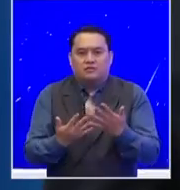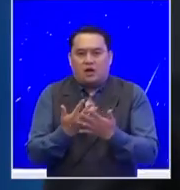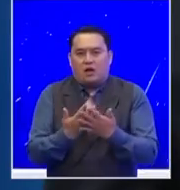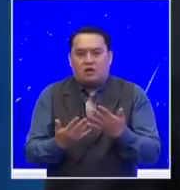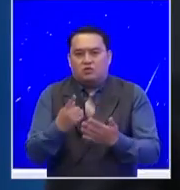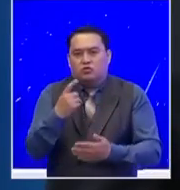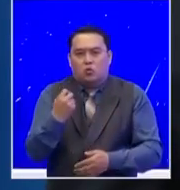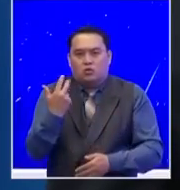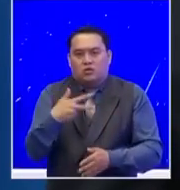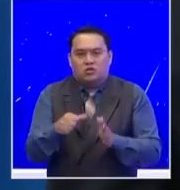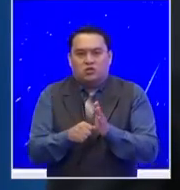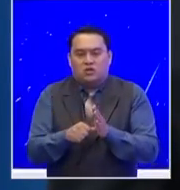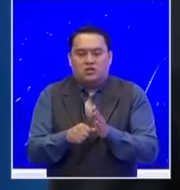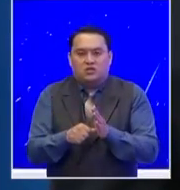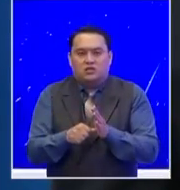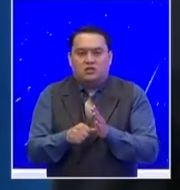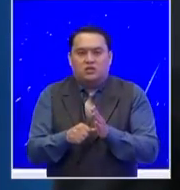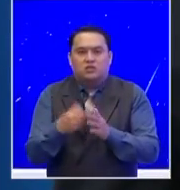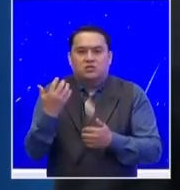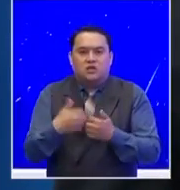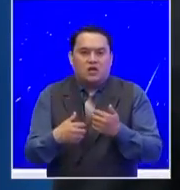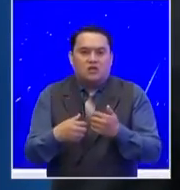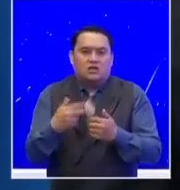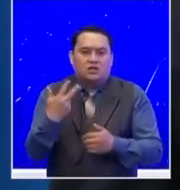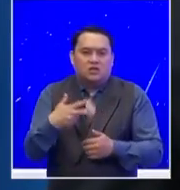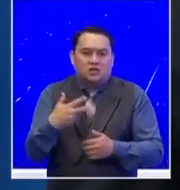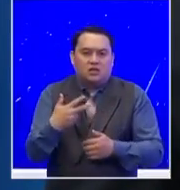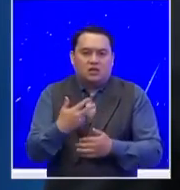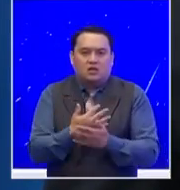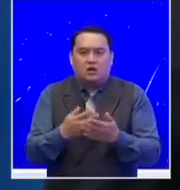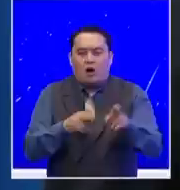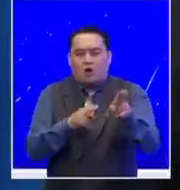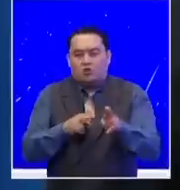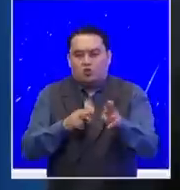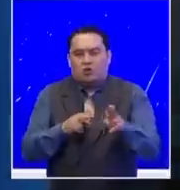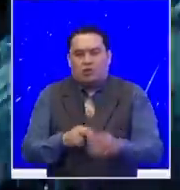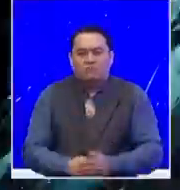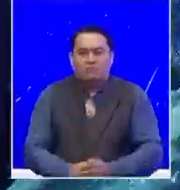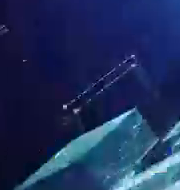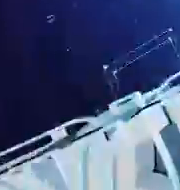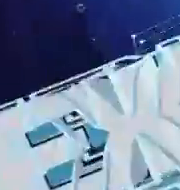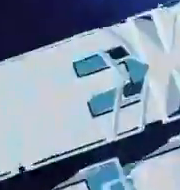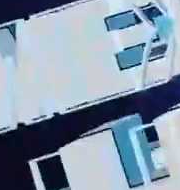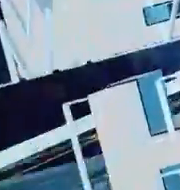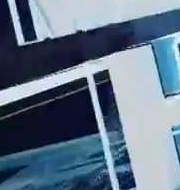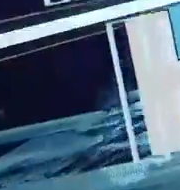количестве 136 единиц. Среди них свыше 30 единиц огнестрельного оружия.